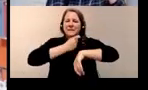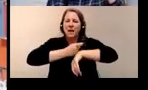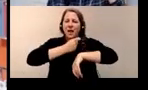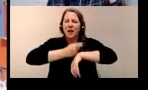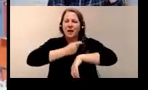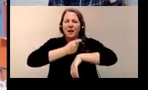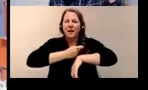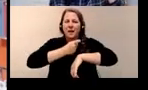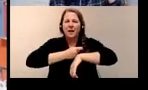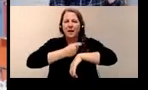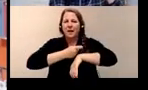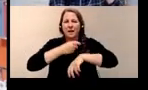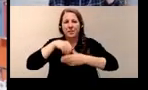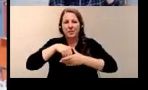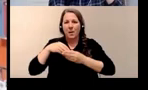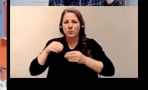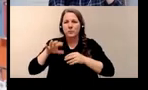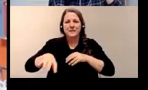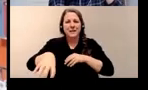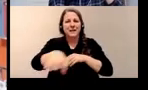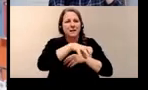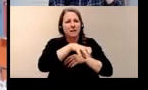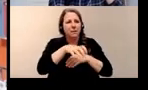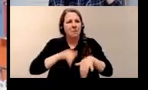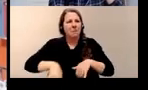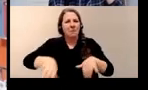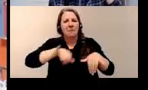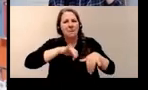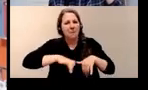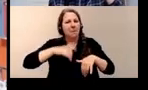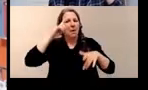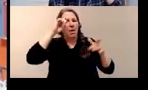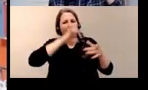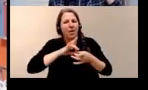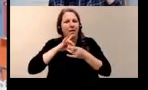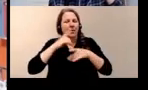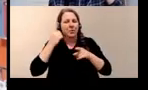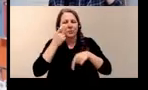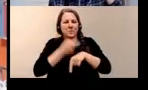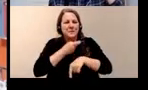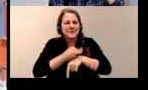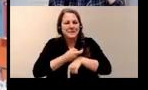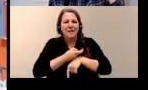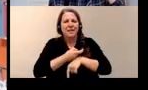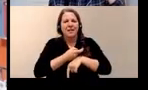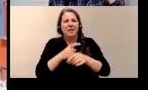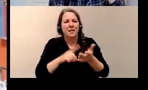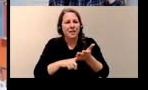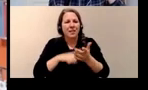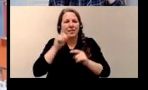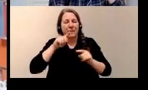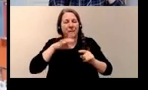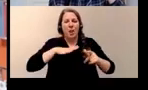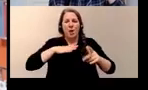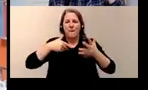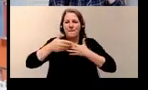convoquée dans ces boutiques, hein, au travers d'une décoration, d'un décor, d'une espèce de, on pourrait dire même une scénographie